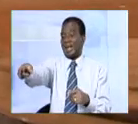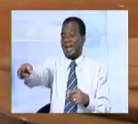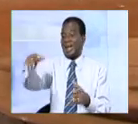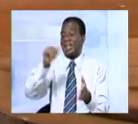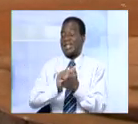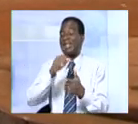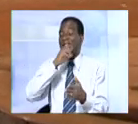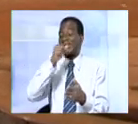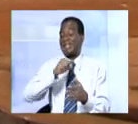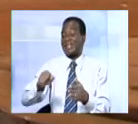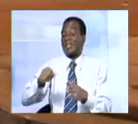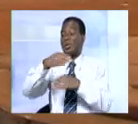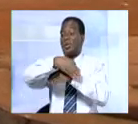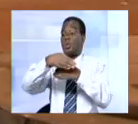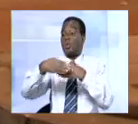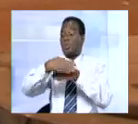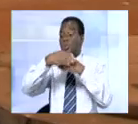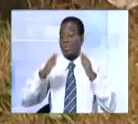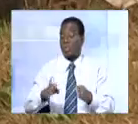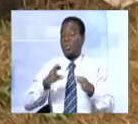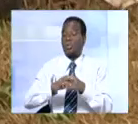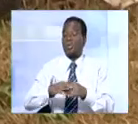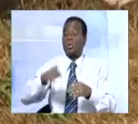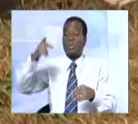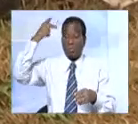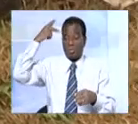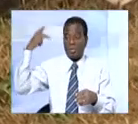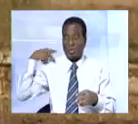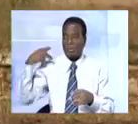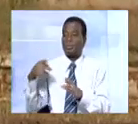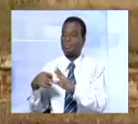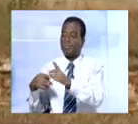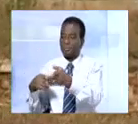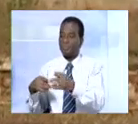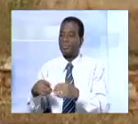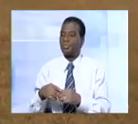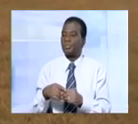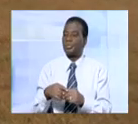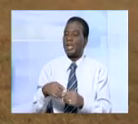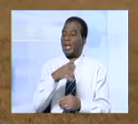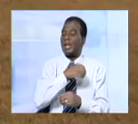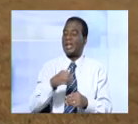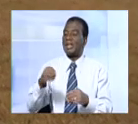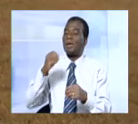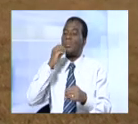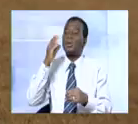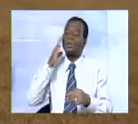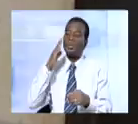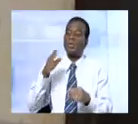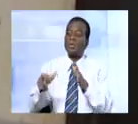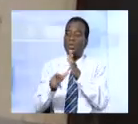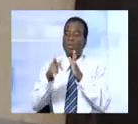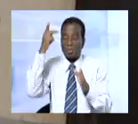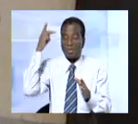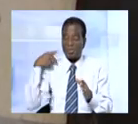faveur de la crise post-électorale. La bêtise humaine a étalé son manteau jusqu'à la résidence du sous-préfet. Ce qui reste